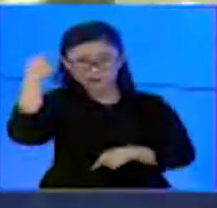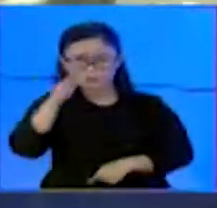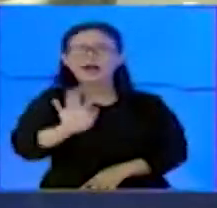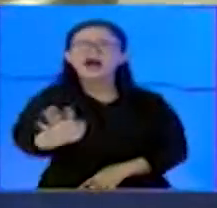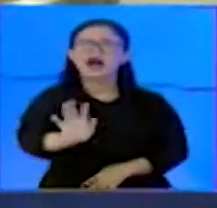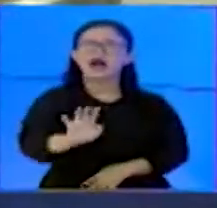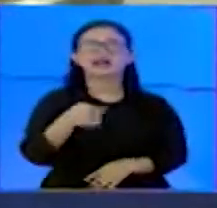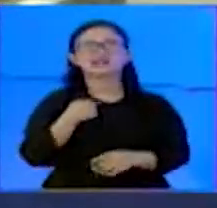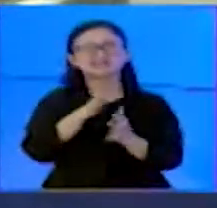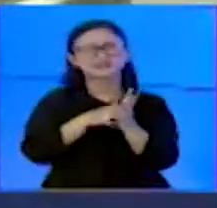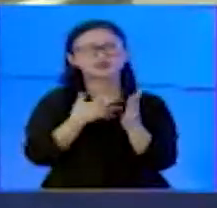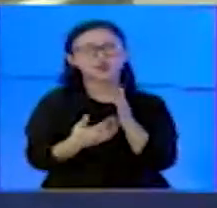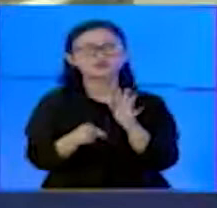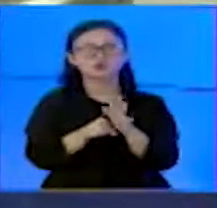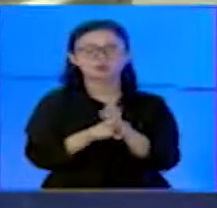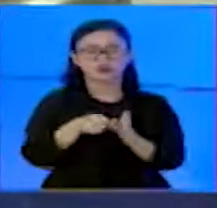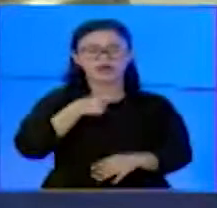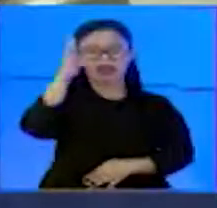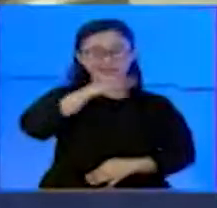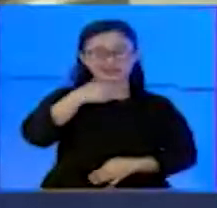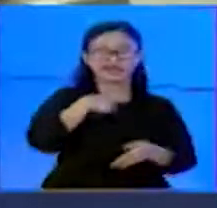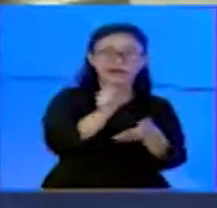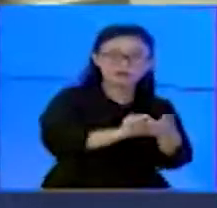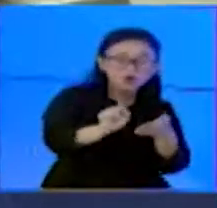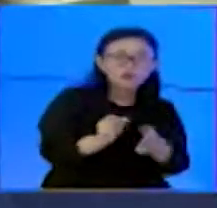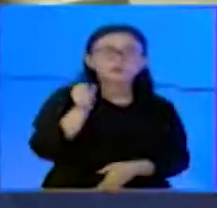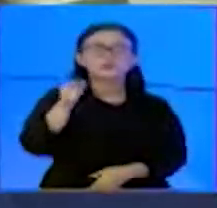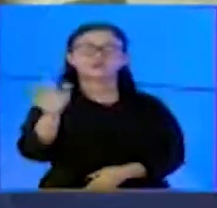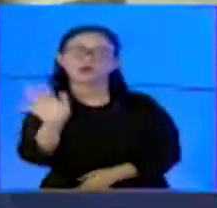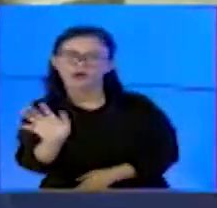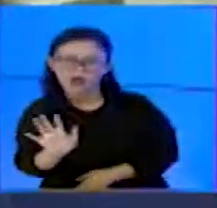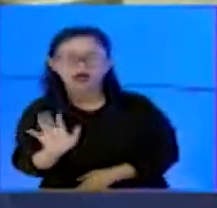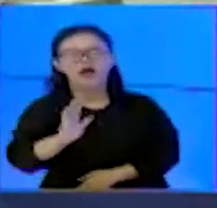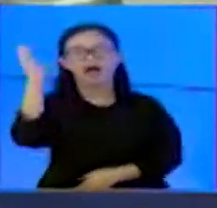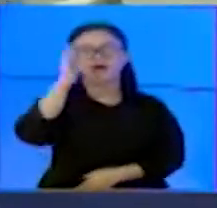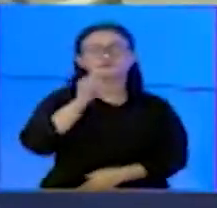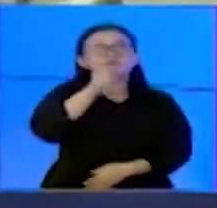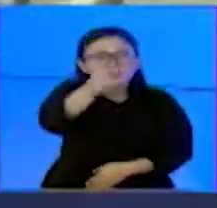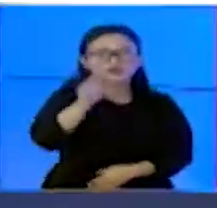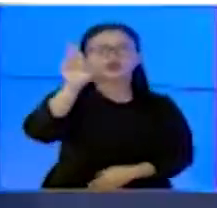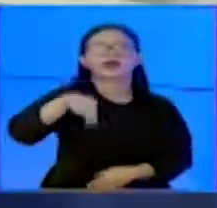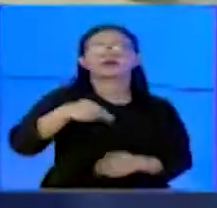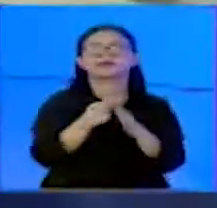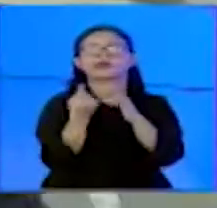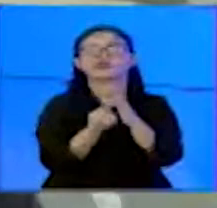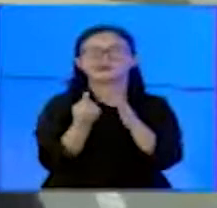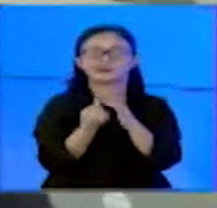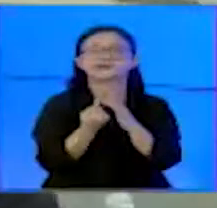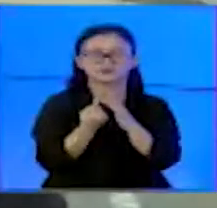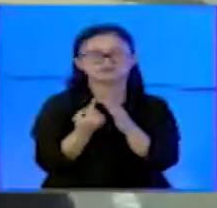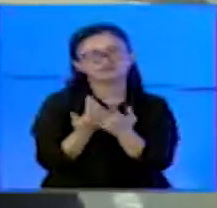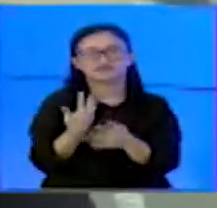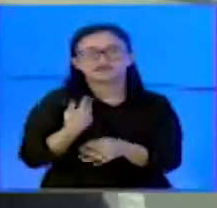Jadi ada jadwalnya, schedule-nya sendiri. Seminggu, tiga, atau empat kali. Ya ini sih